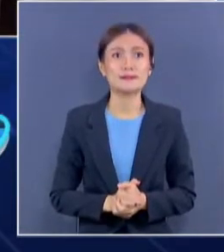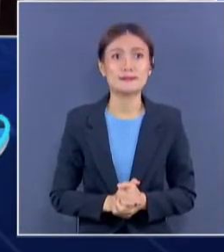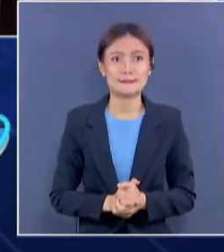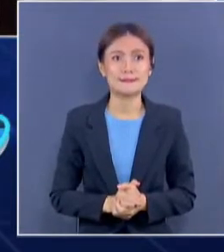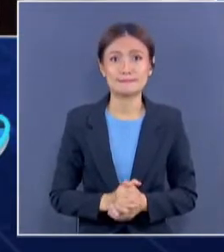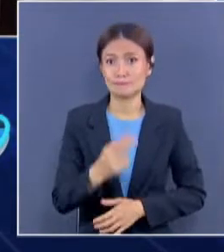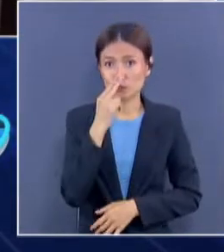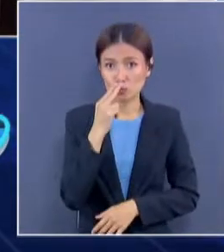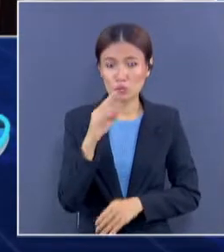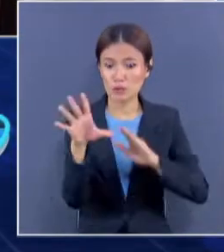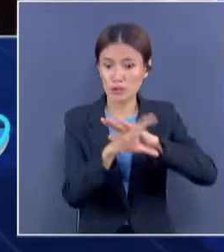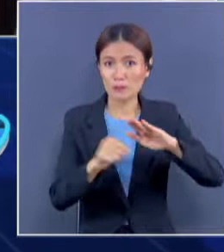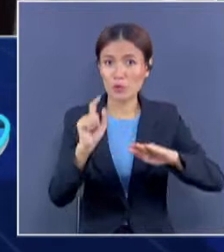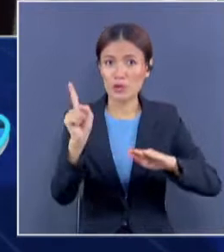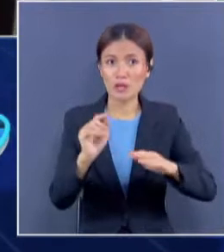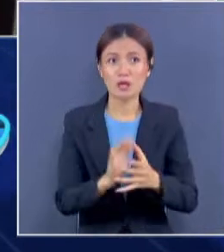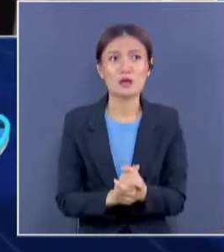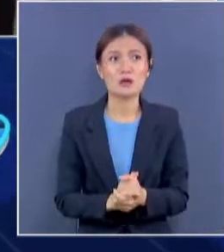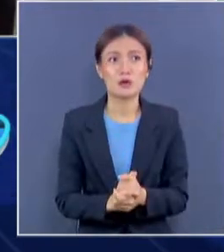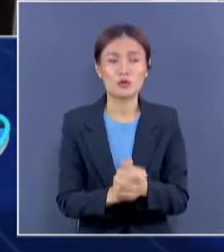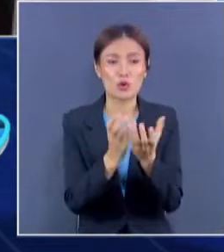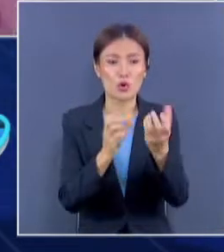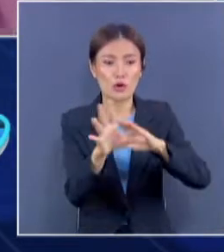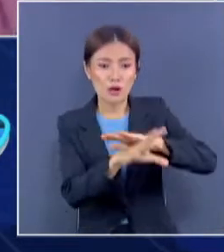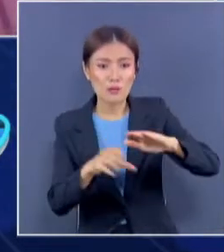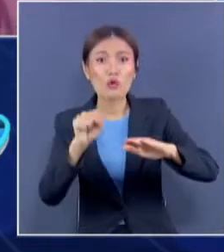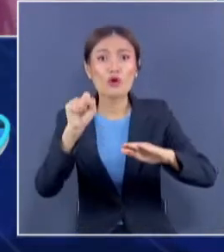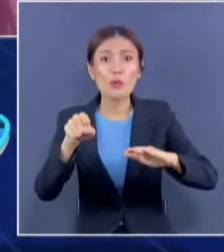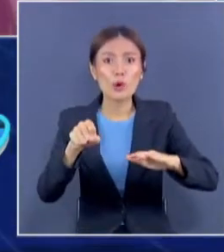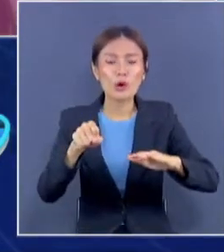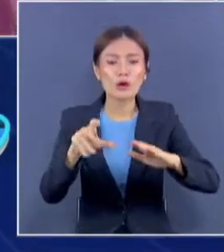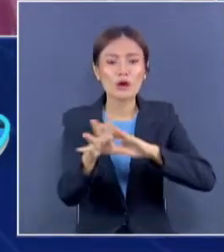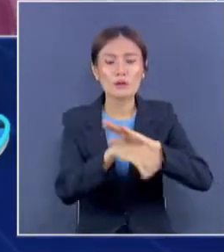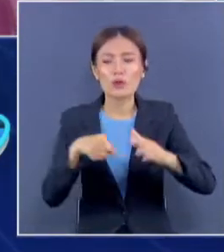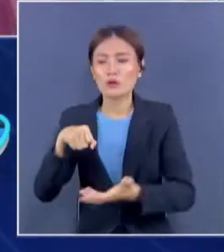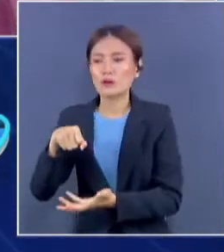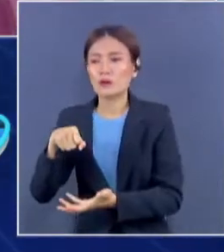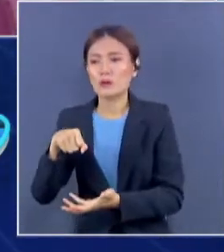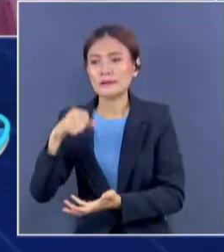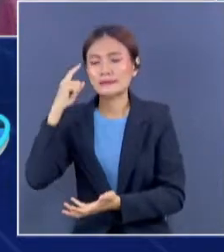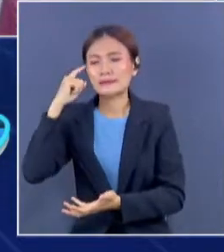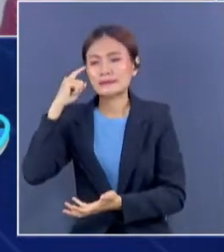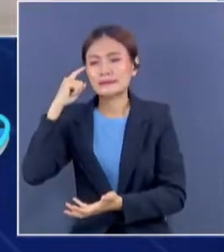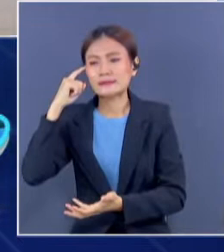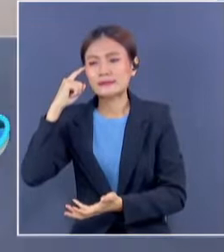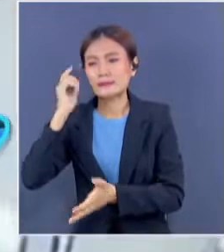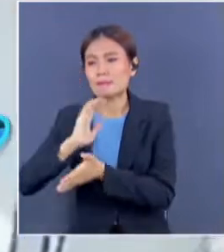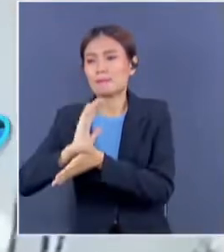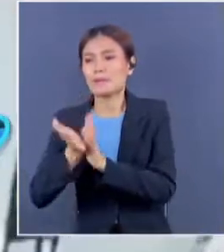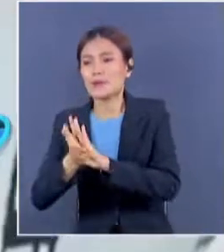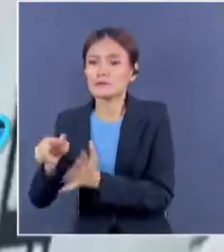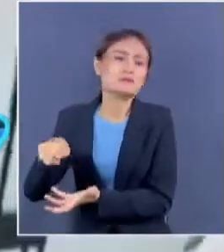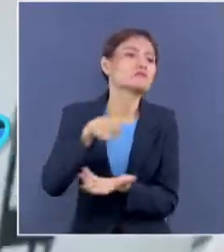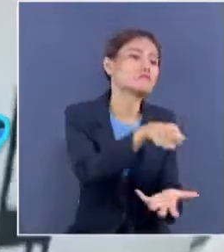หตุขโมยลักทรัพย์ของเขามาสุดท้ายคิดได้นึกได้ครับเอาของกลับไปคืนโจรกลับใจ